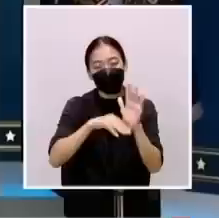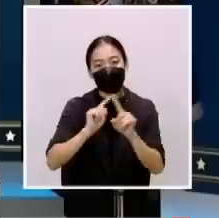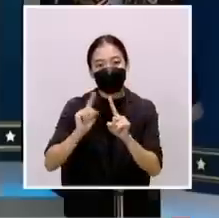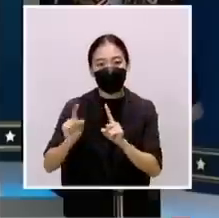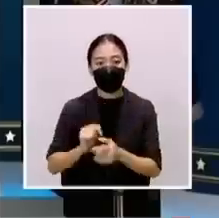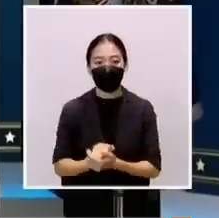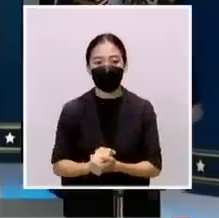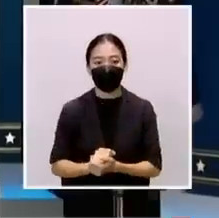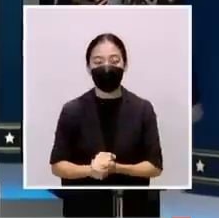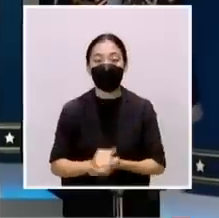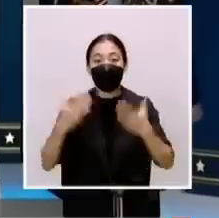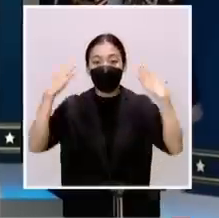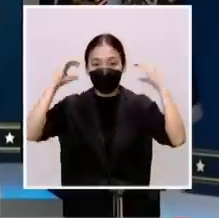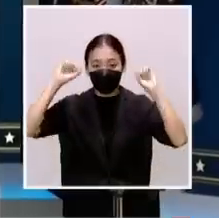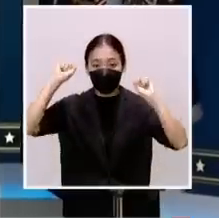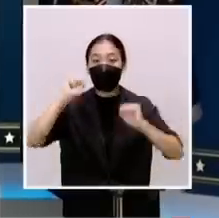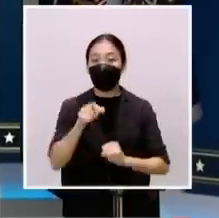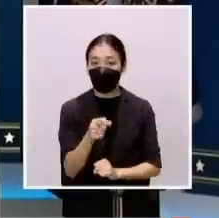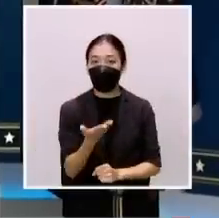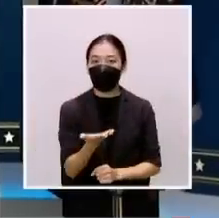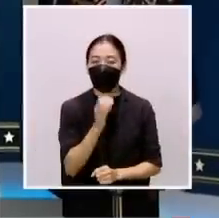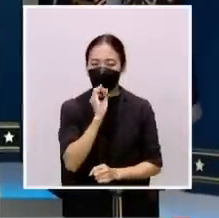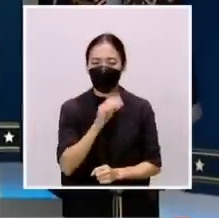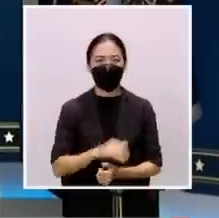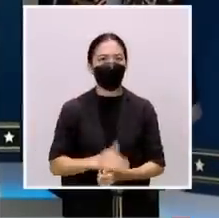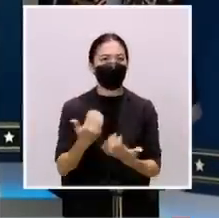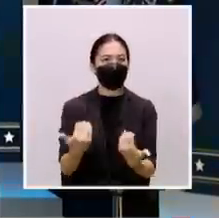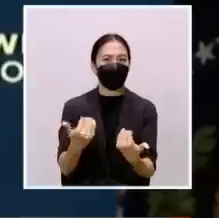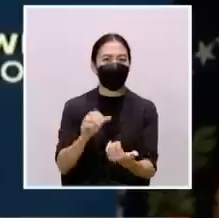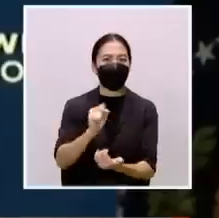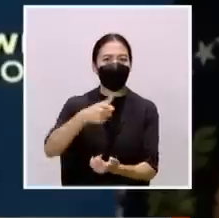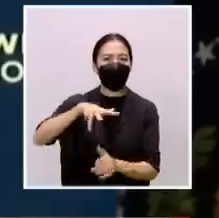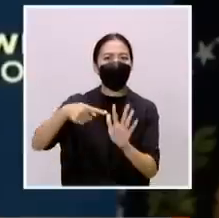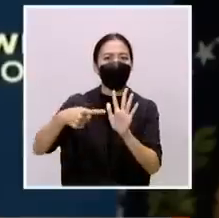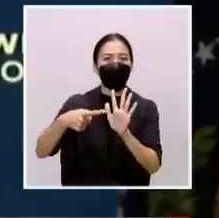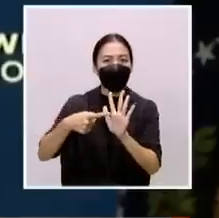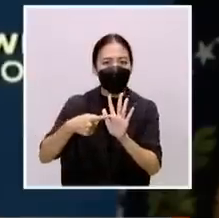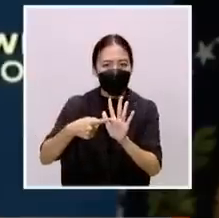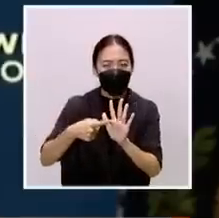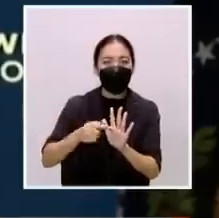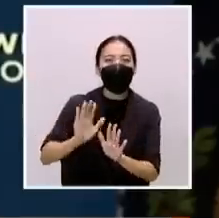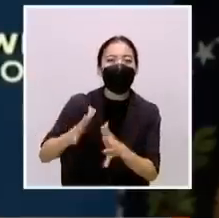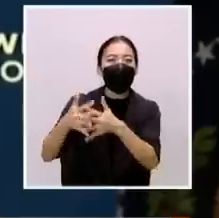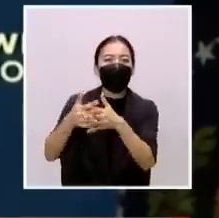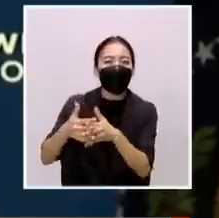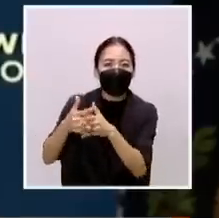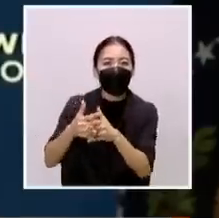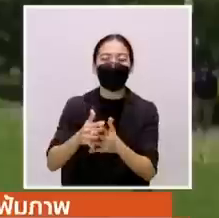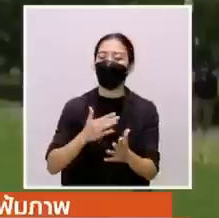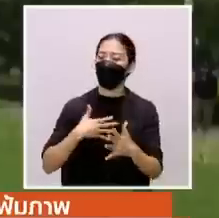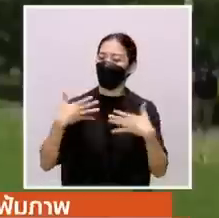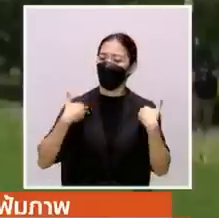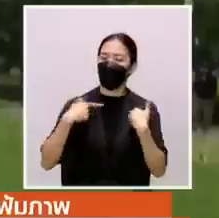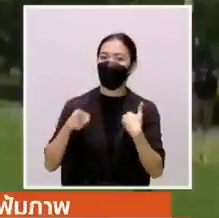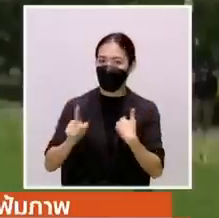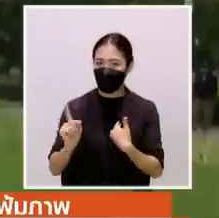ความแสดงความยินดีที่สภาผู้แทนราษฎรสหรัฐได้ผ่านร่างกฎหมายส่งความช่วยเหลือเพิ่มเติมด้านการทหารและมนุ